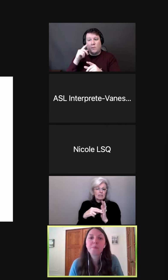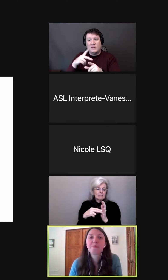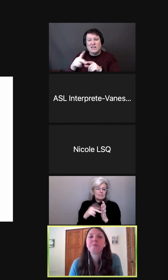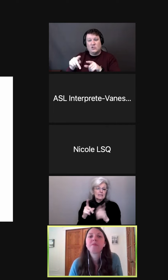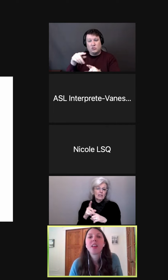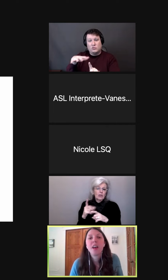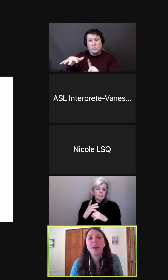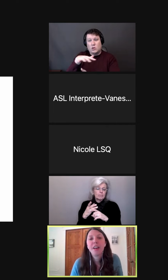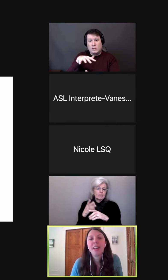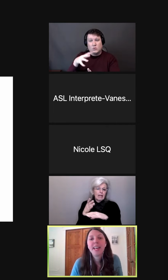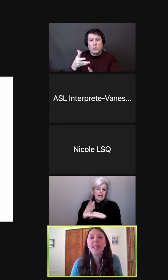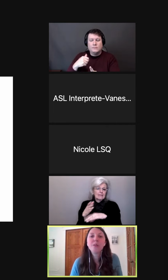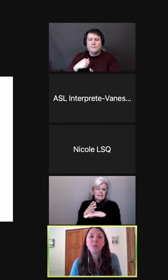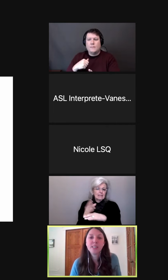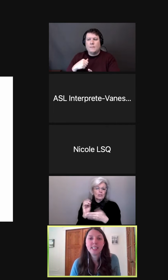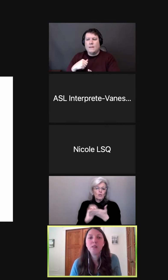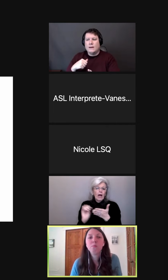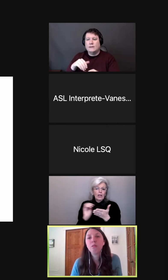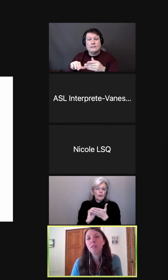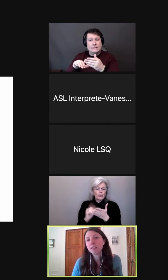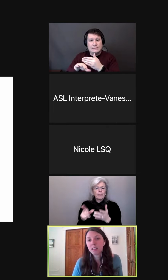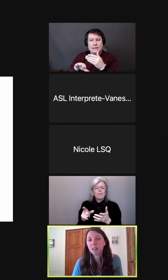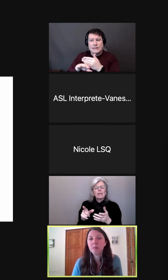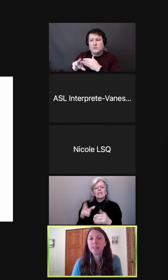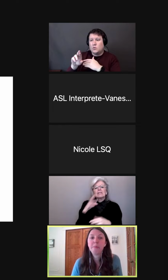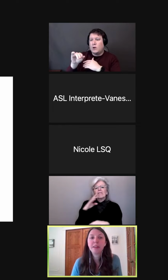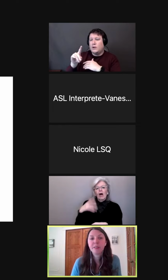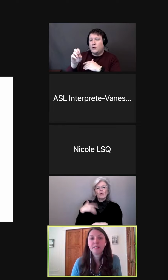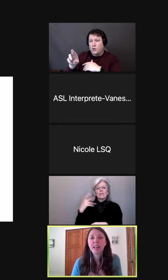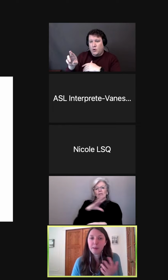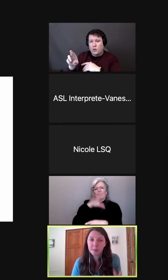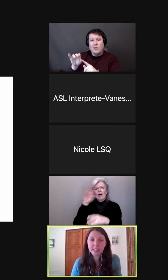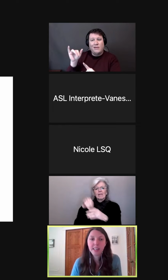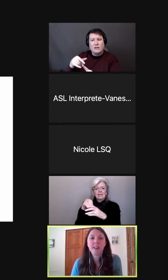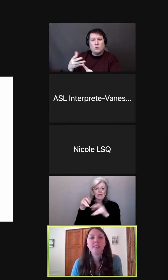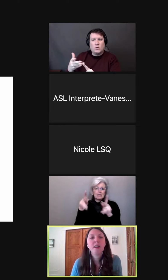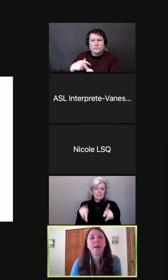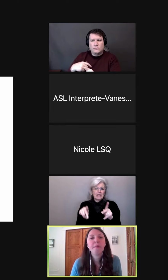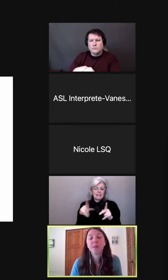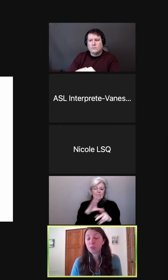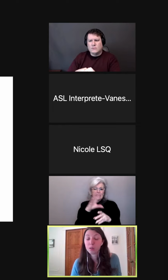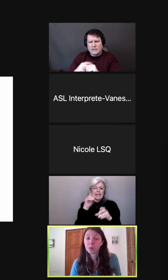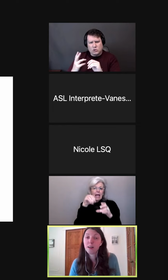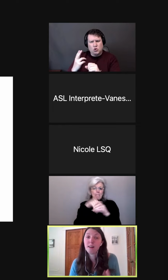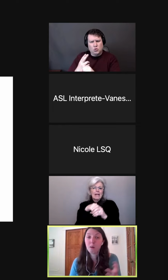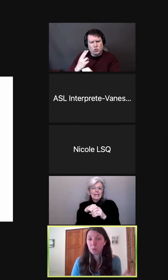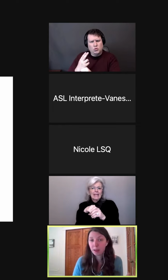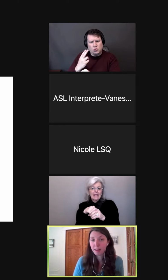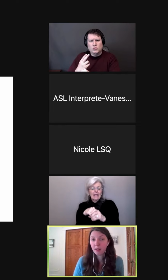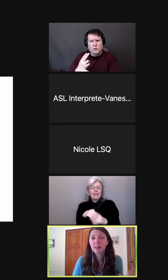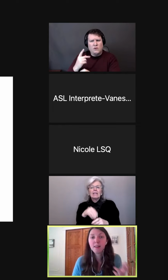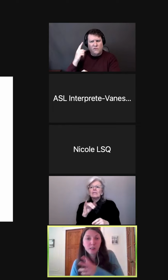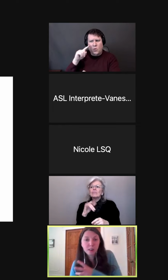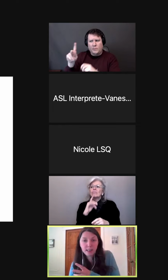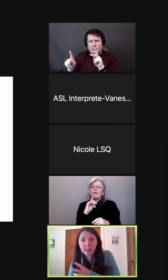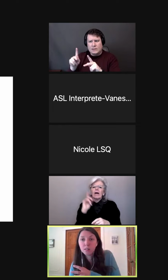writer est utile pour l'ensemble des personnes impliquées, que ce soit l'employeur, les collègues,